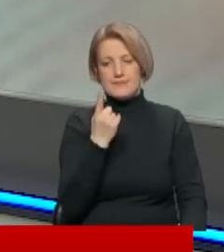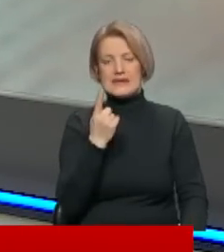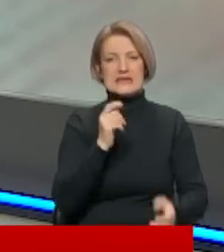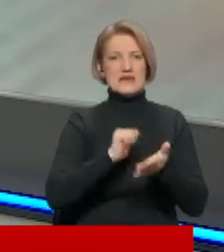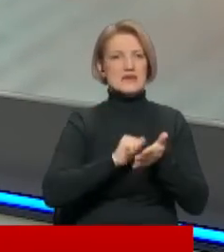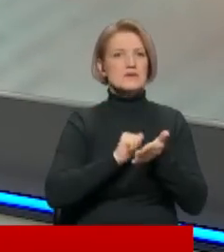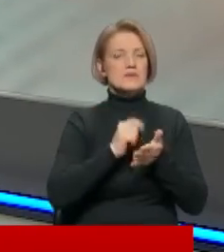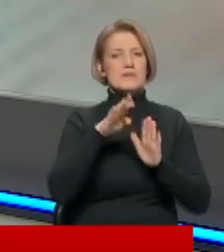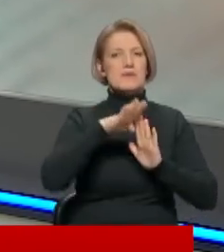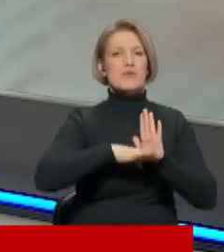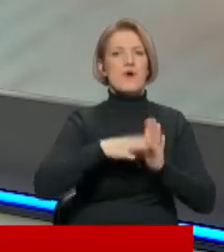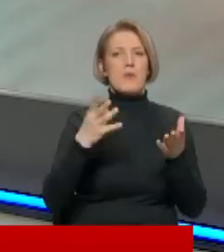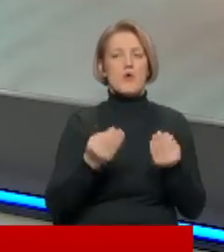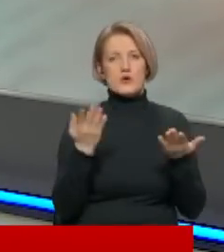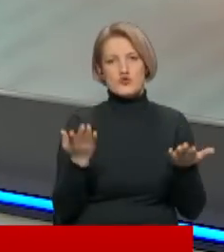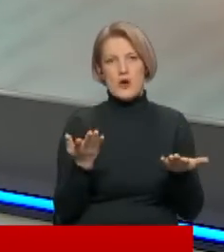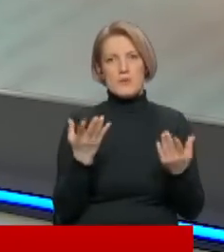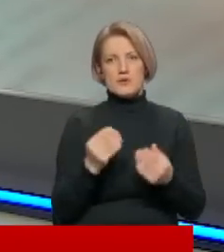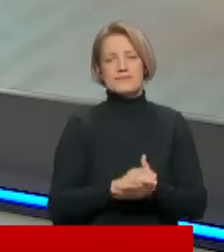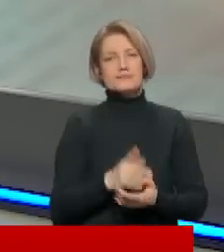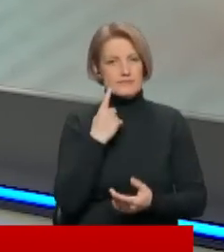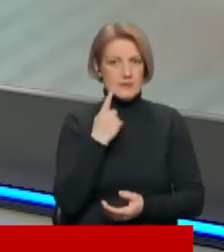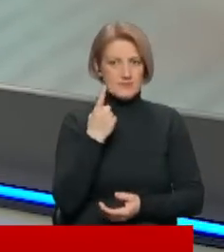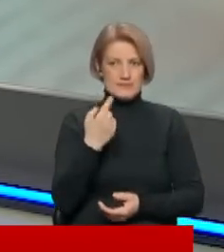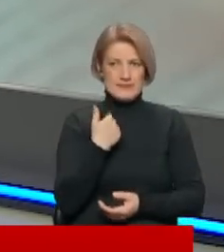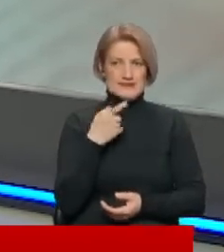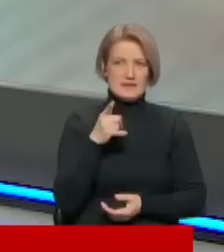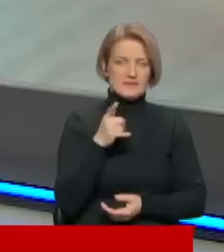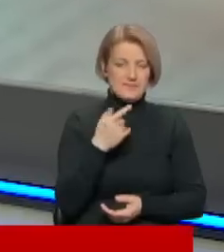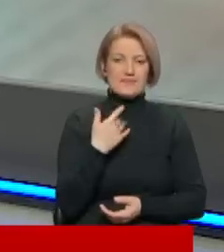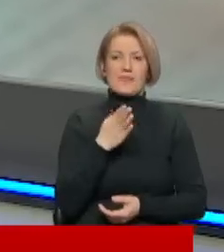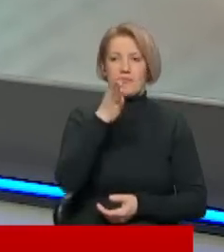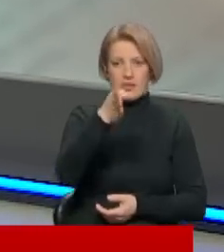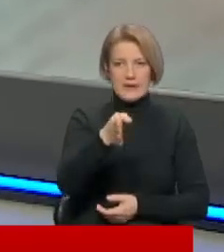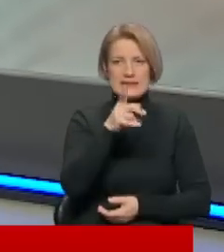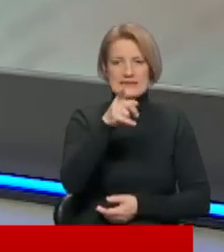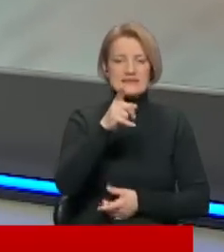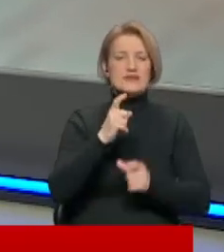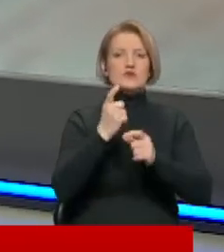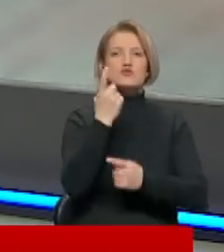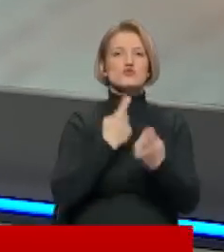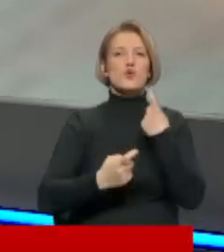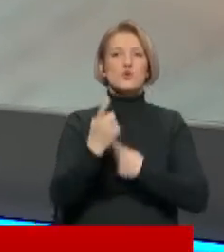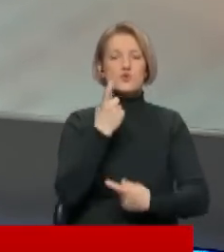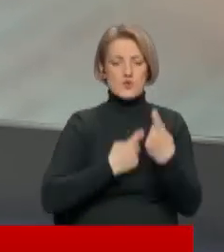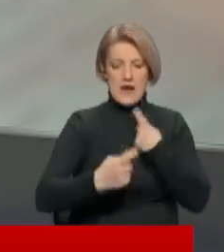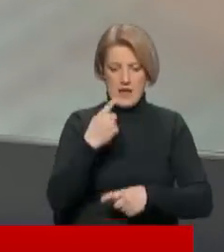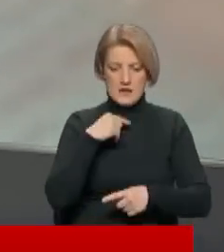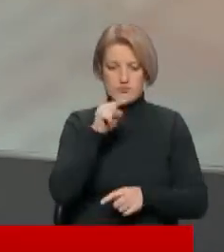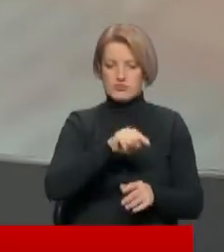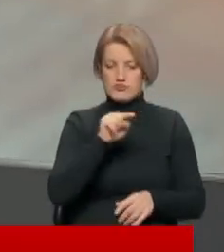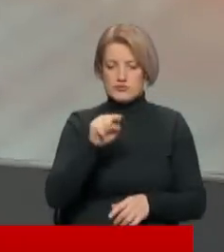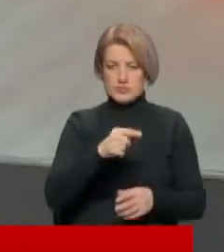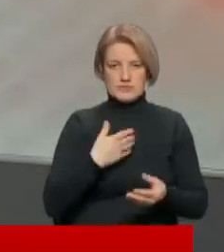yayın oluyor nasıl oluyor acaba şöyle mi oluyor bakın Biz size yayına geliyoruz sizin soracağınız sorular bunlar